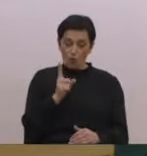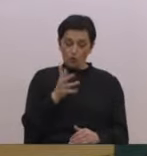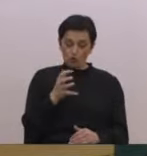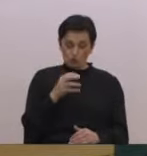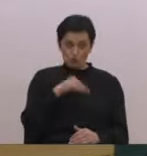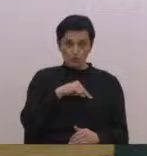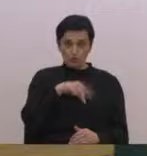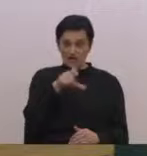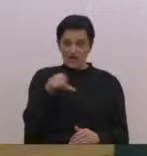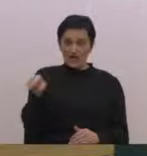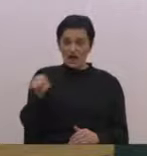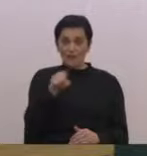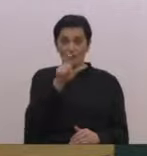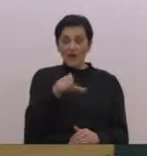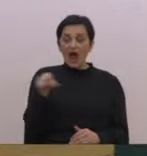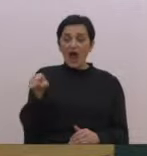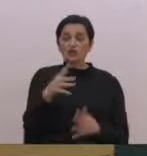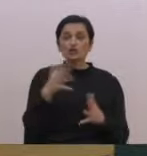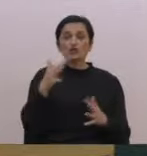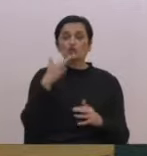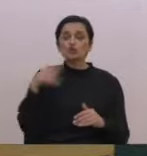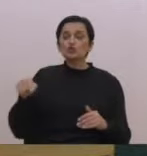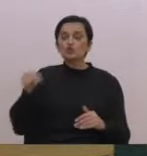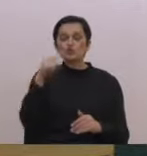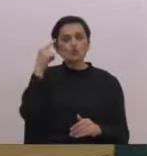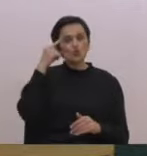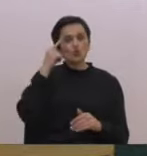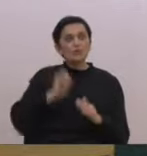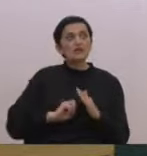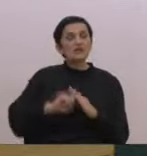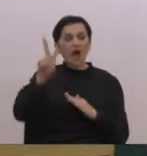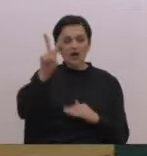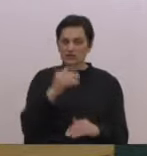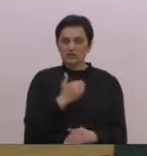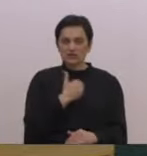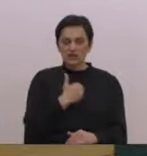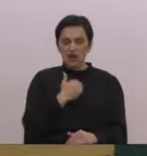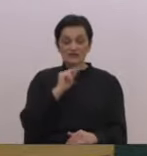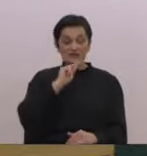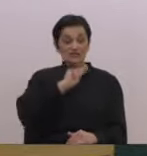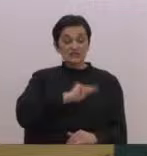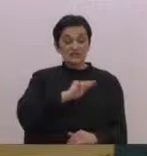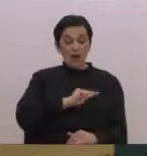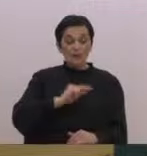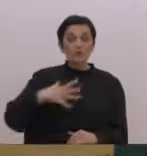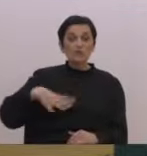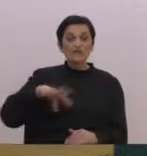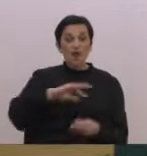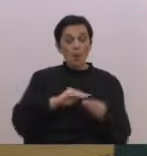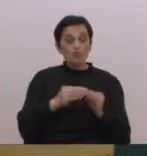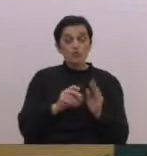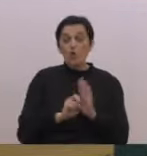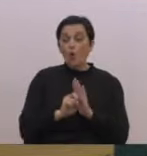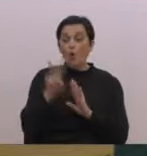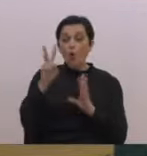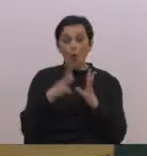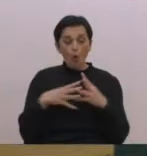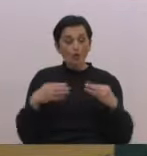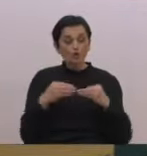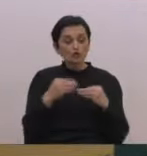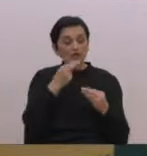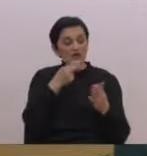მუშაობს ხალხი იმ ადამიანების დიდი უმრავლესობა ფიქრობს გაქცევაზე სამსახურიდან ქვეყნიდან პრობლემებს რომ გაიქცეს ოჯახი